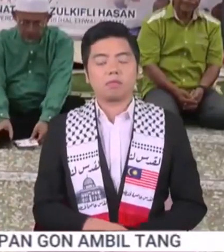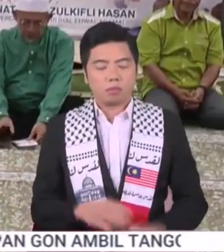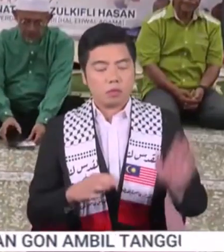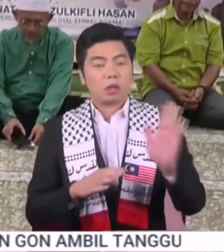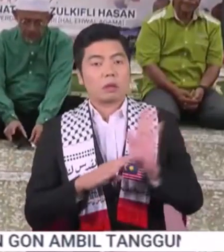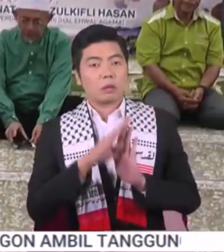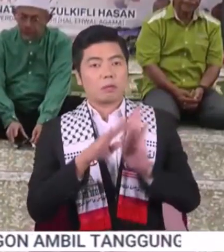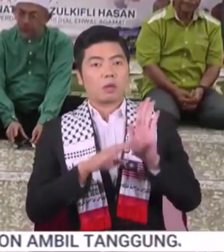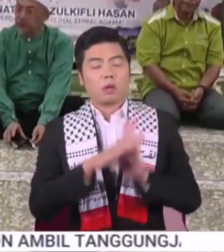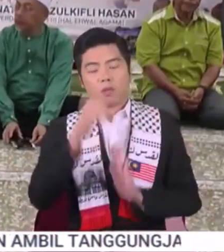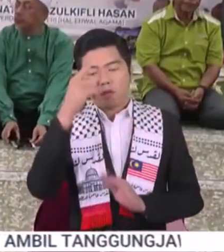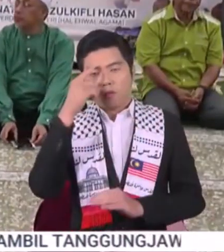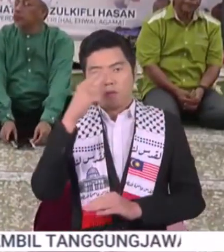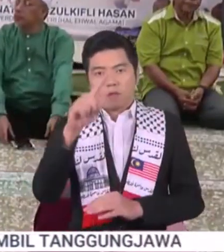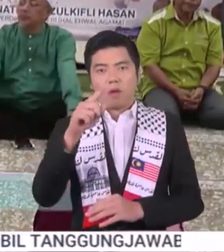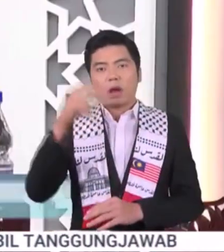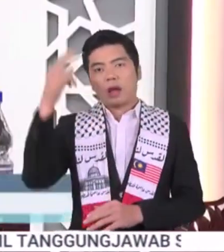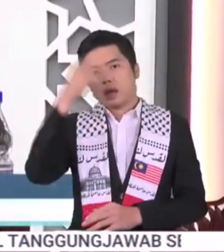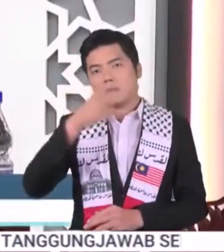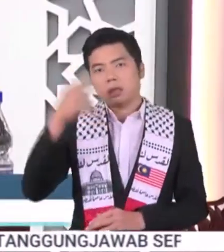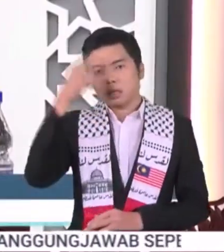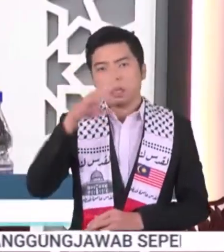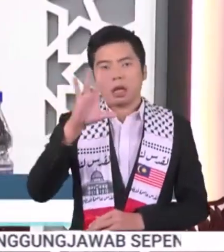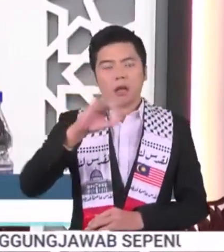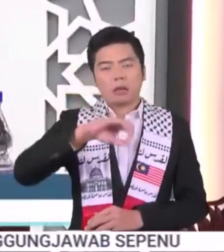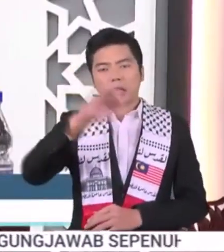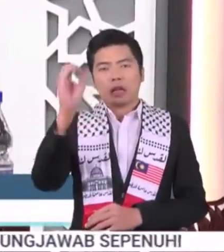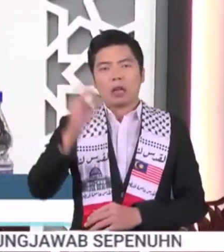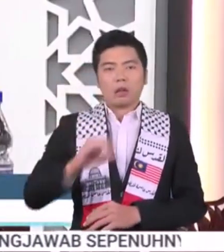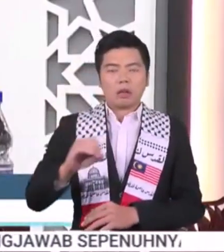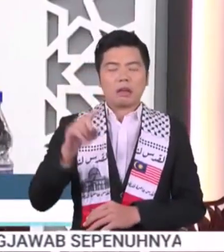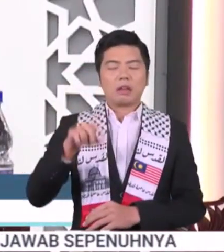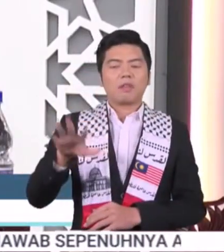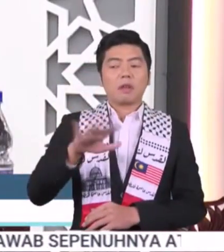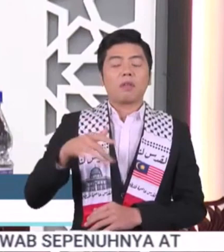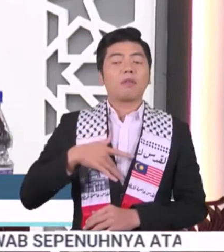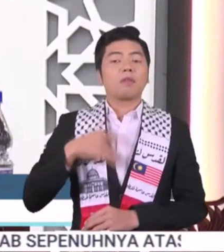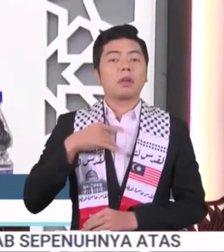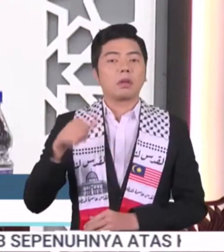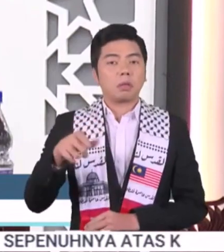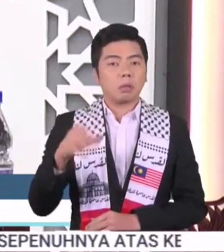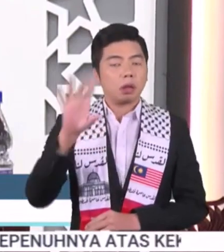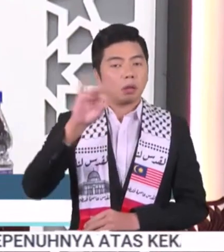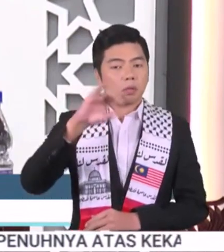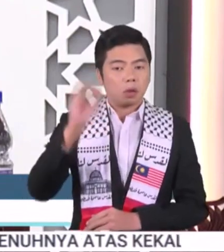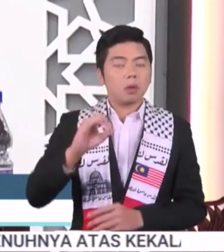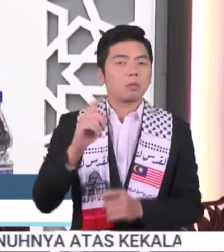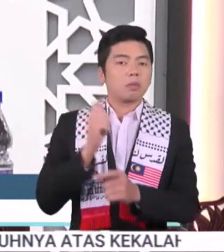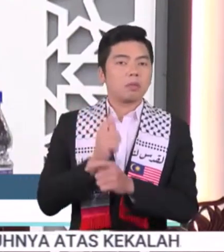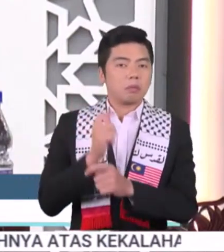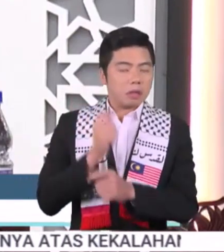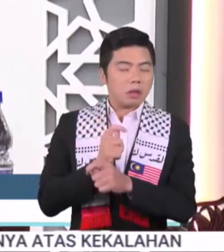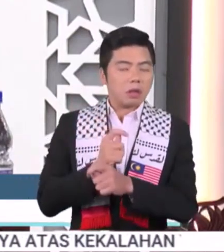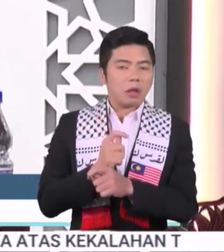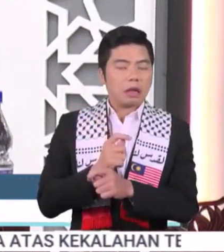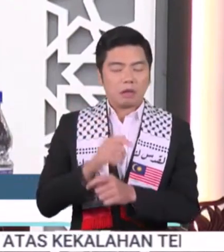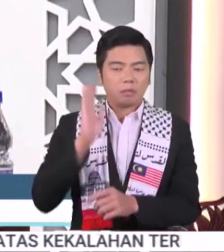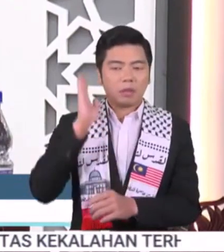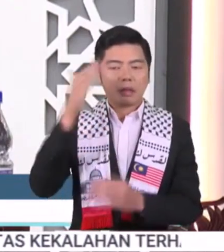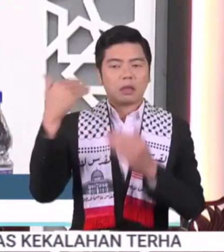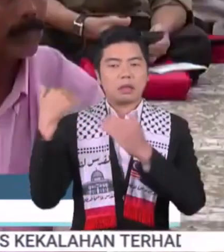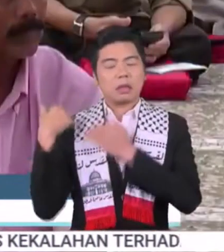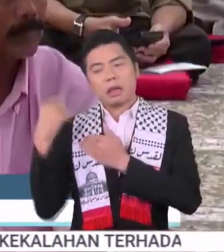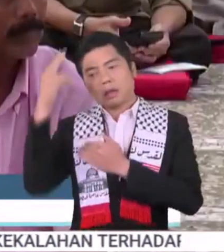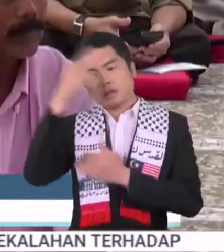Peningkatan kos melaksanakan ibadah haji sebanyak 8% disifatkan sebagai berpatutan dan tidak akan membebankan